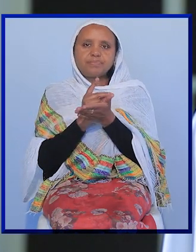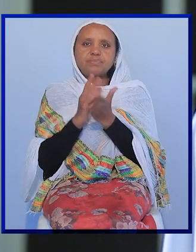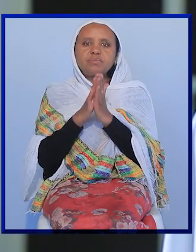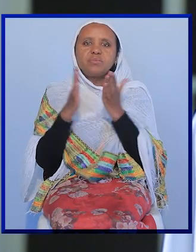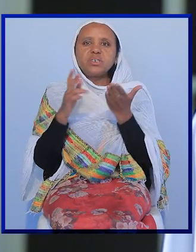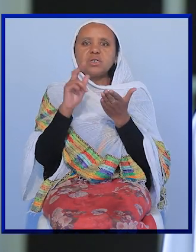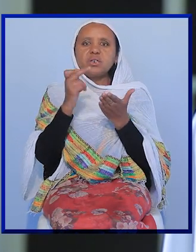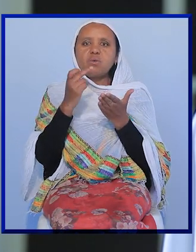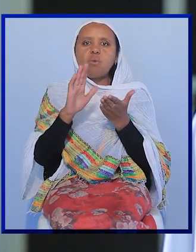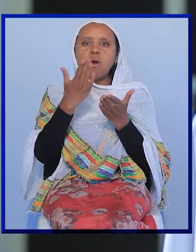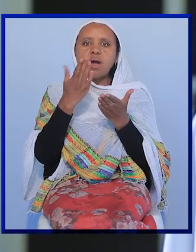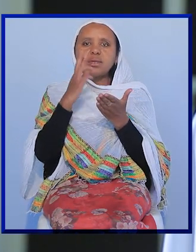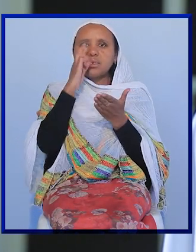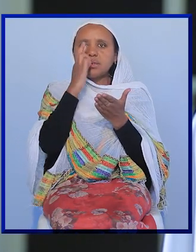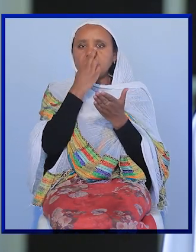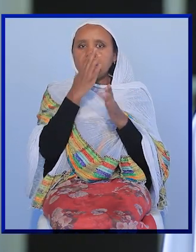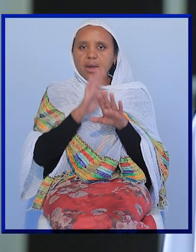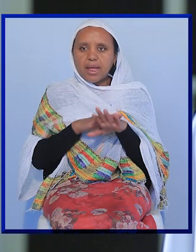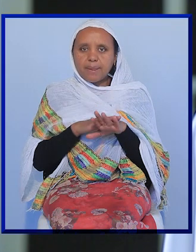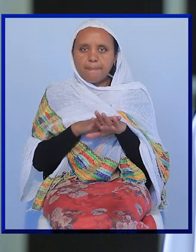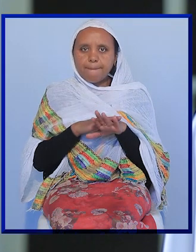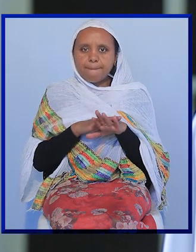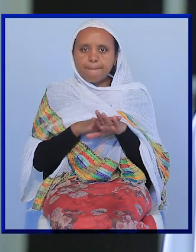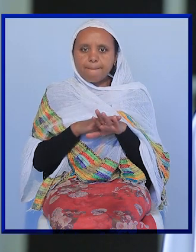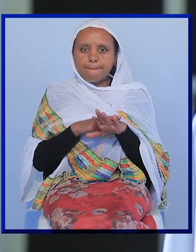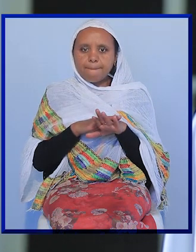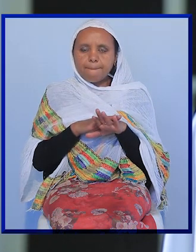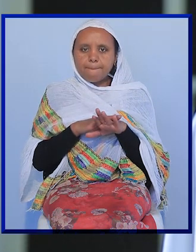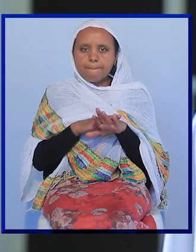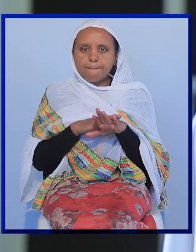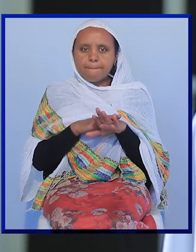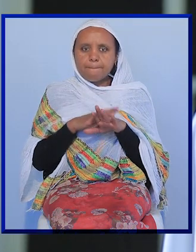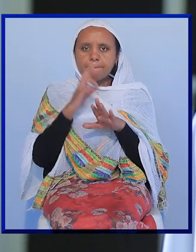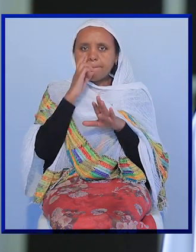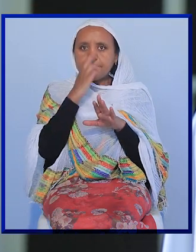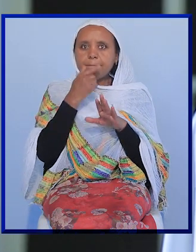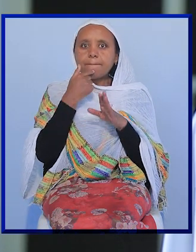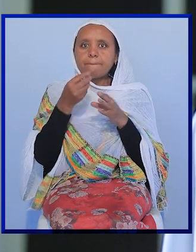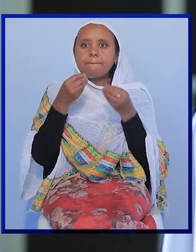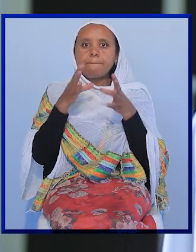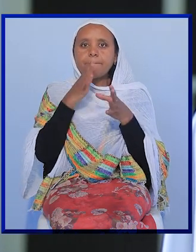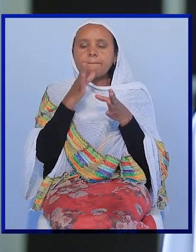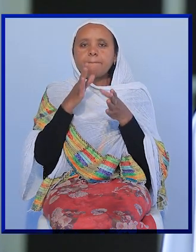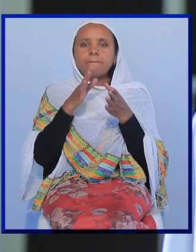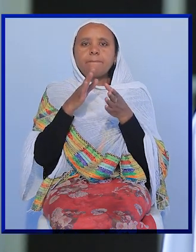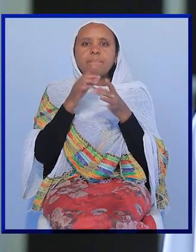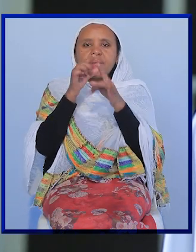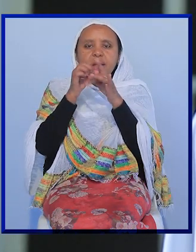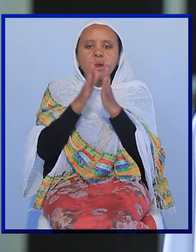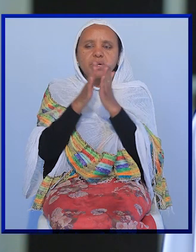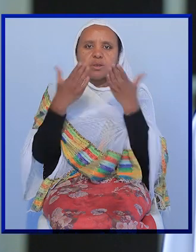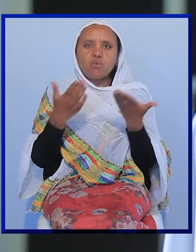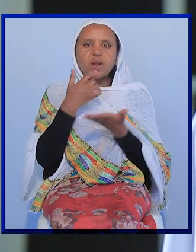በመጽሐፈ ድጓ ዘጽጌ ላይ መዝገቡ ለቃል ጽጌ እንተ ትትመልደፍ መድኃኒተ ሕዝብ የቃል